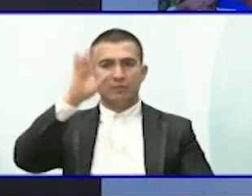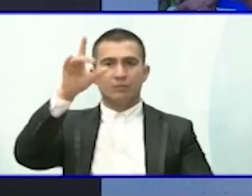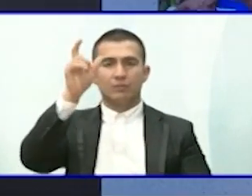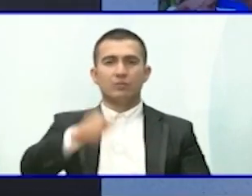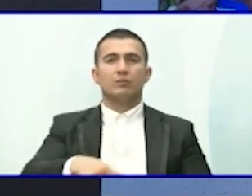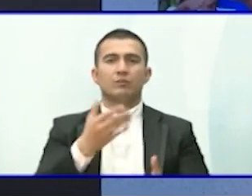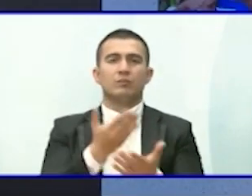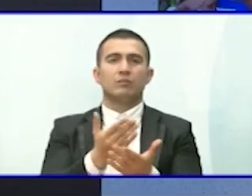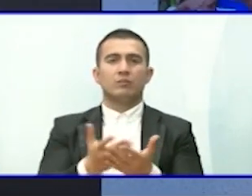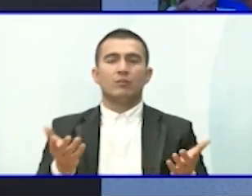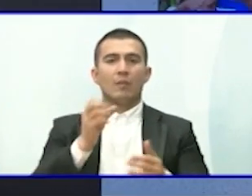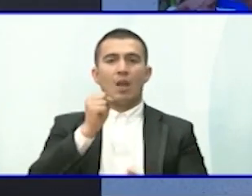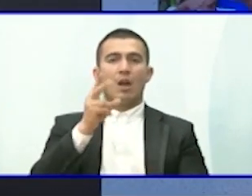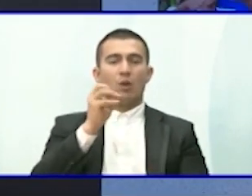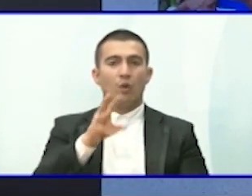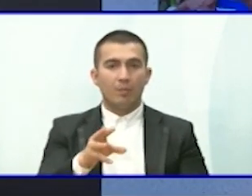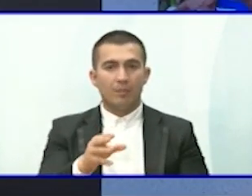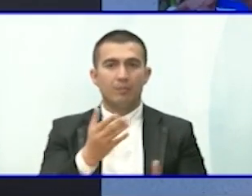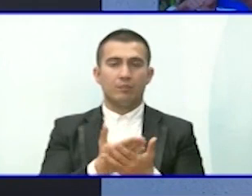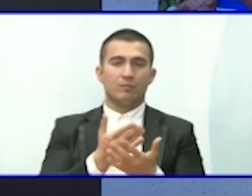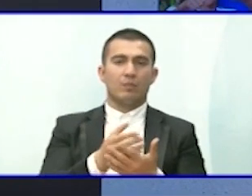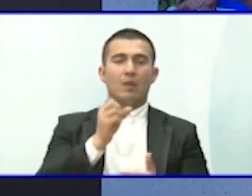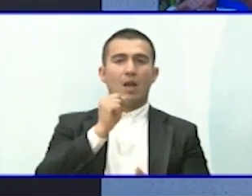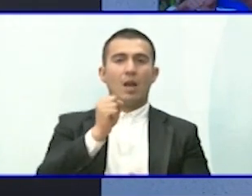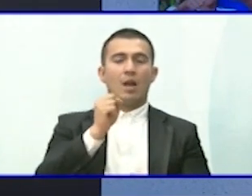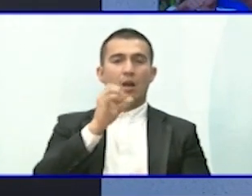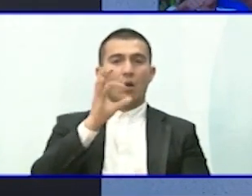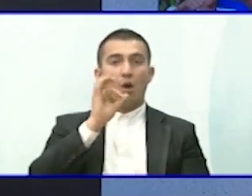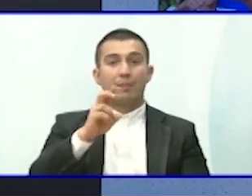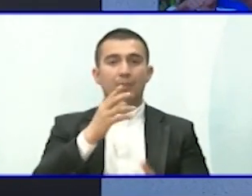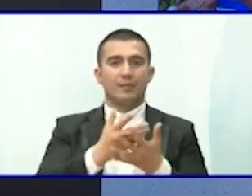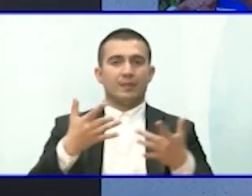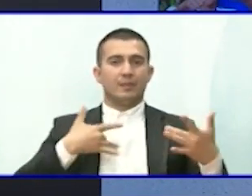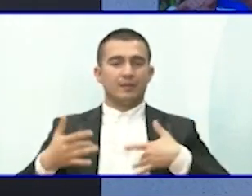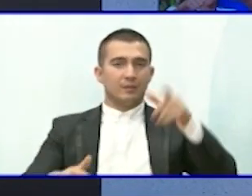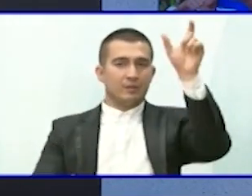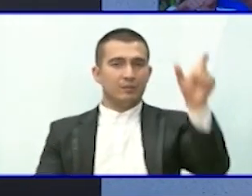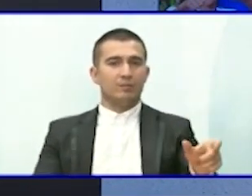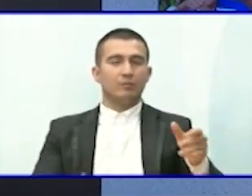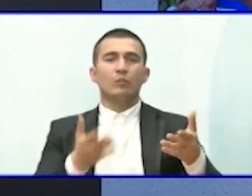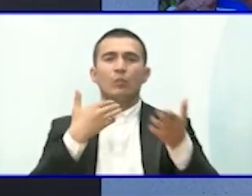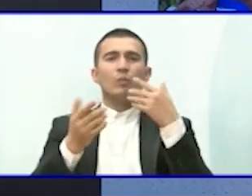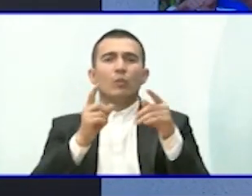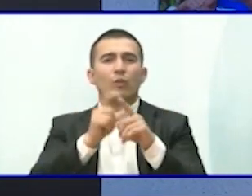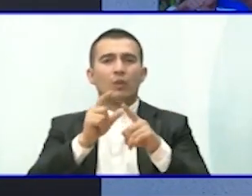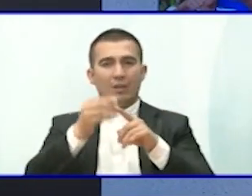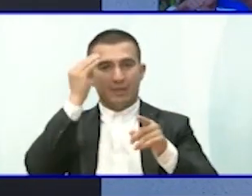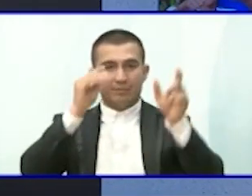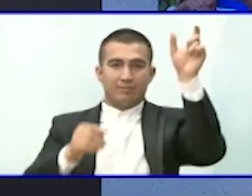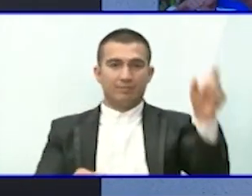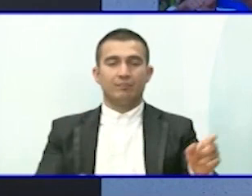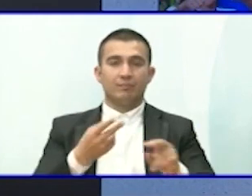вопрос о к-поп артистов артиста существительное множественного